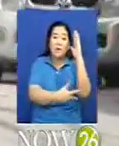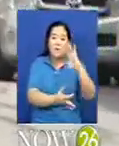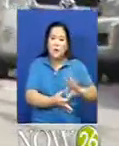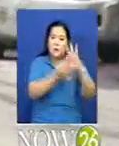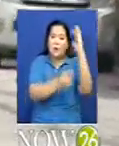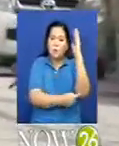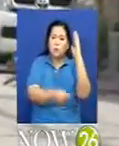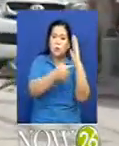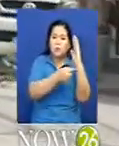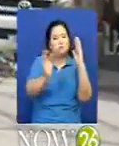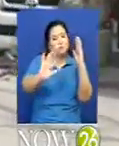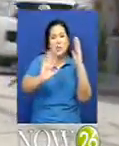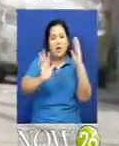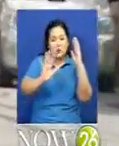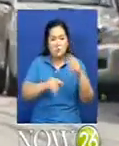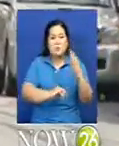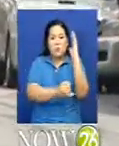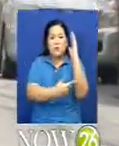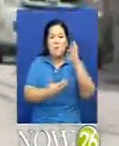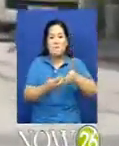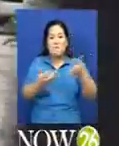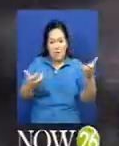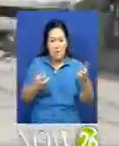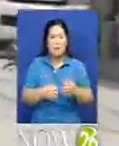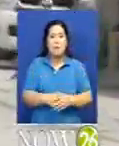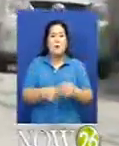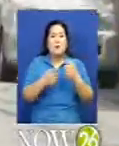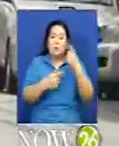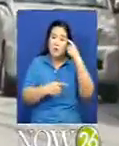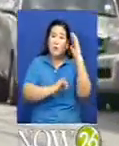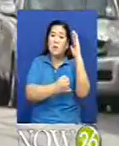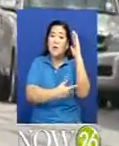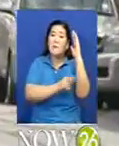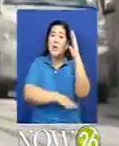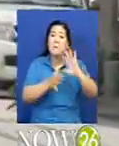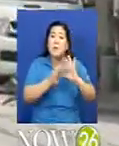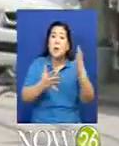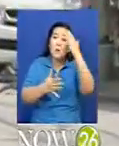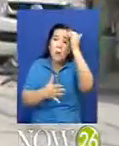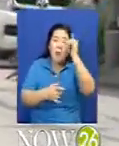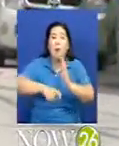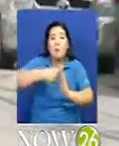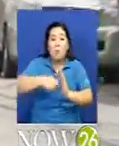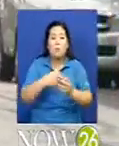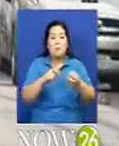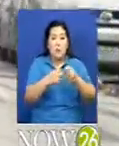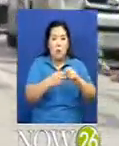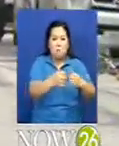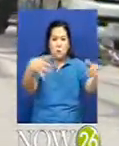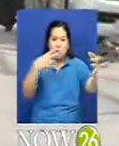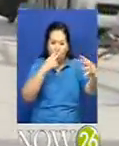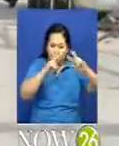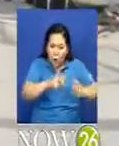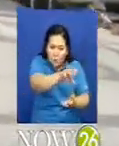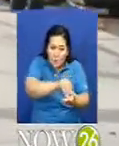เชื่อมโยงอันนี้ตัดทิ้งไปแล้วนะครับส่วนหนึ่งที่มองว่าไม่เกี่ยวกับ3จังหวัดชายแดนใต้เพราะว่าสะเก็ดระเบิดที่ใช้เนี่ย